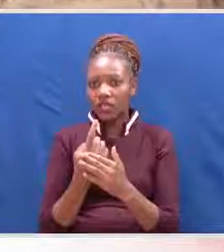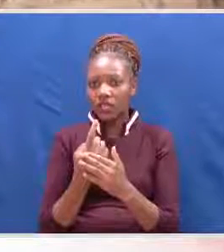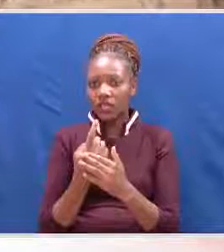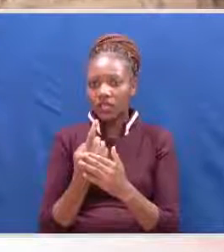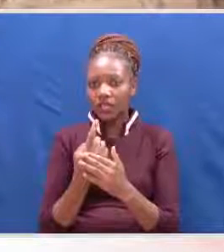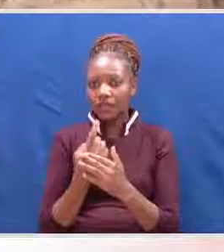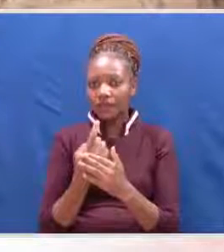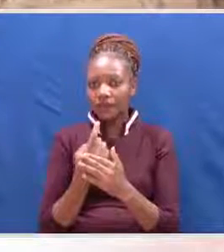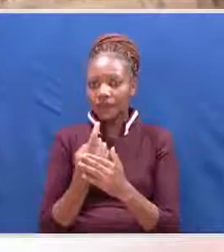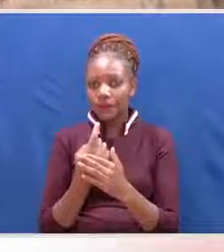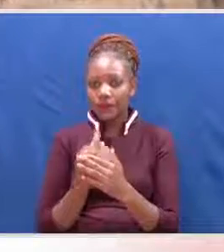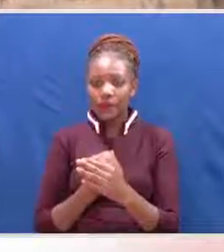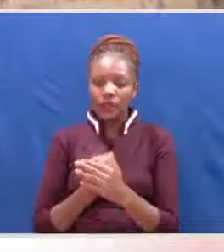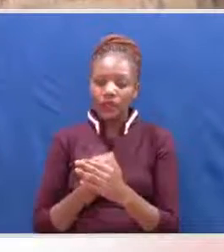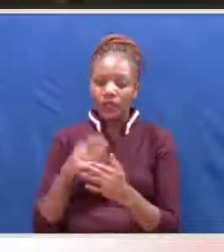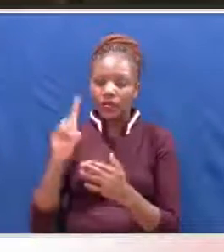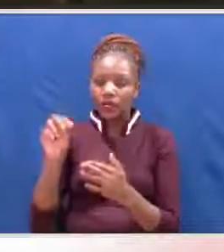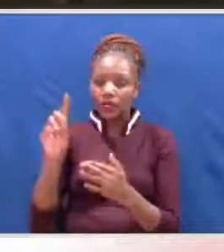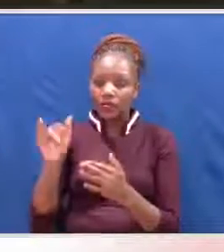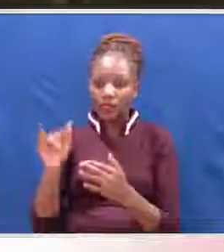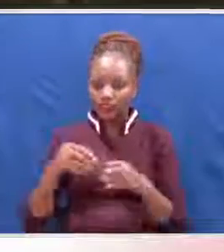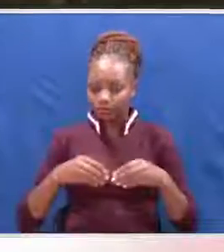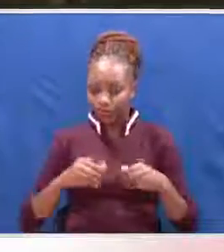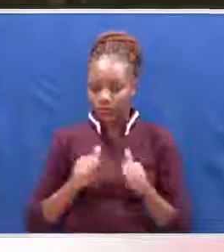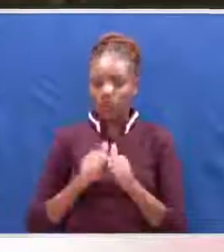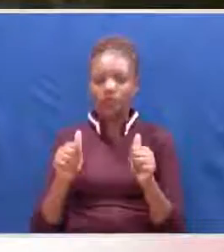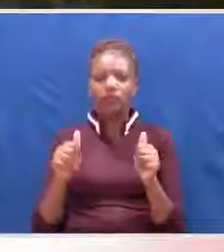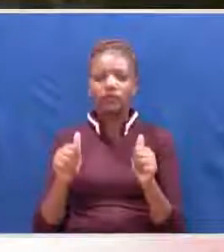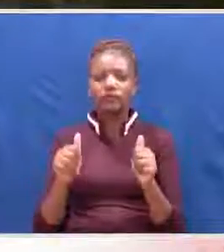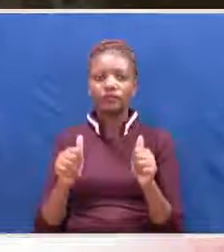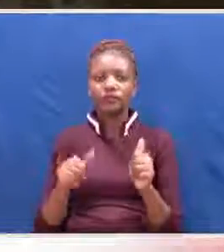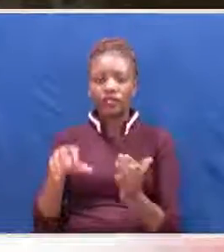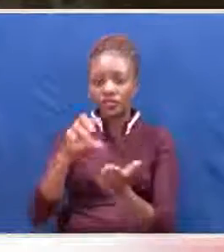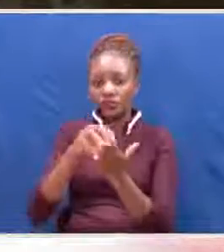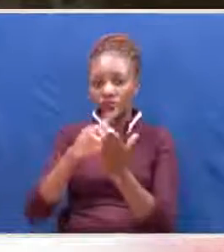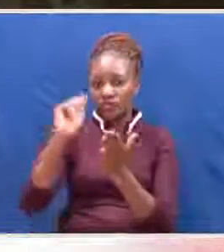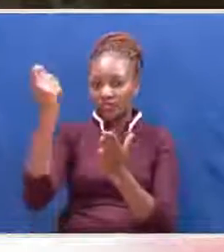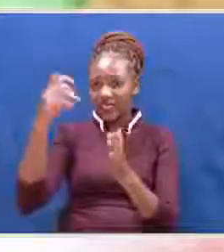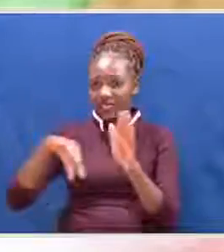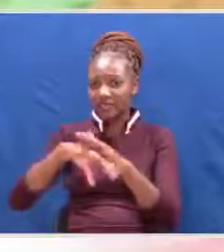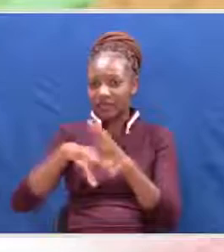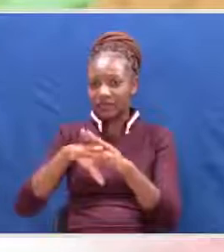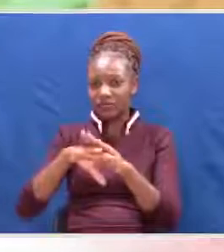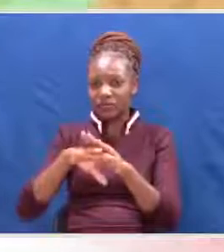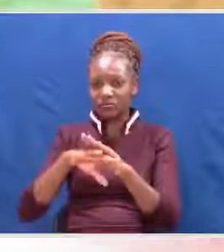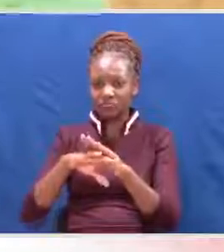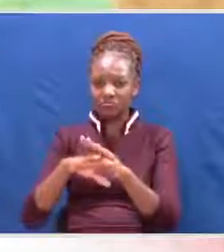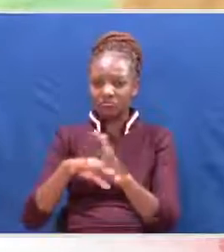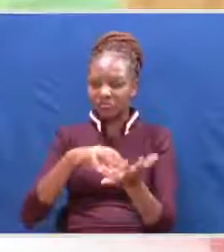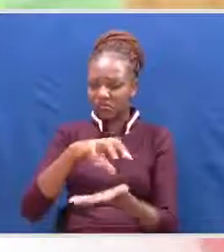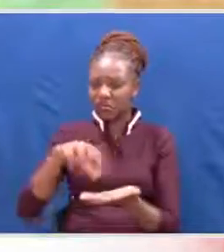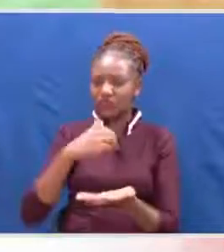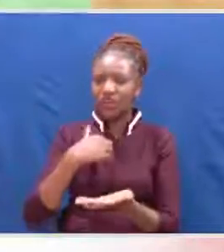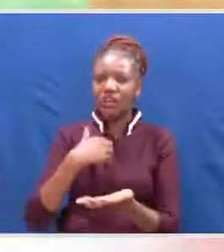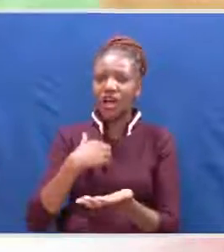nafu aweze kurudi kiwanjani. The situation in Kenyan football is dire. Ochieng